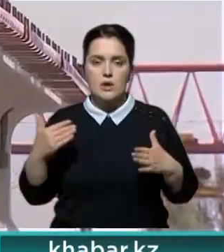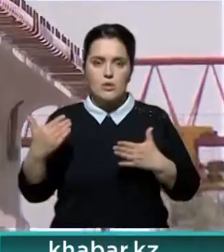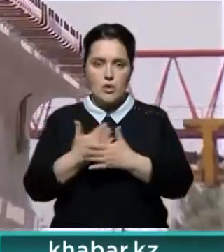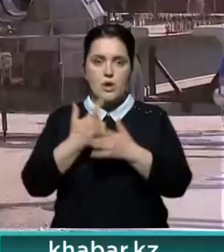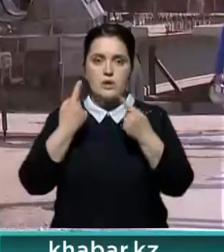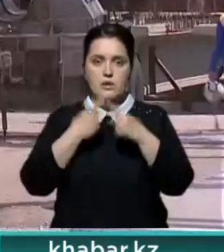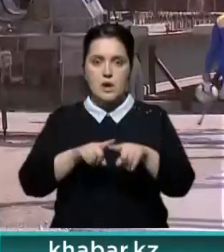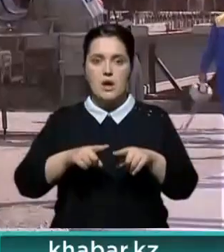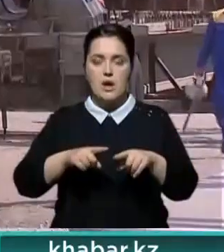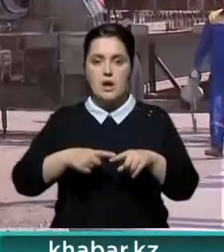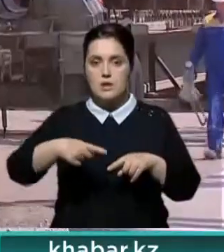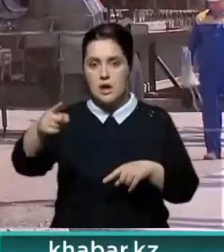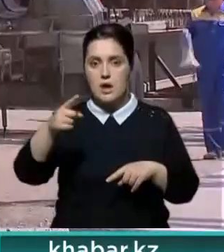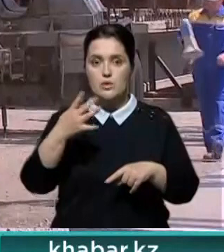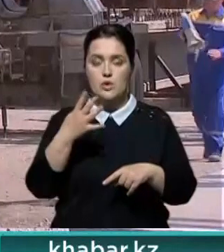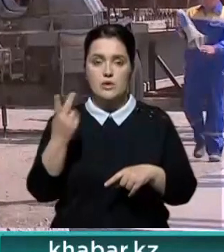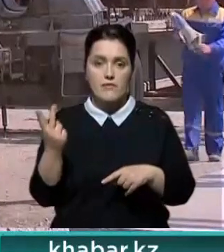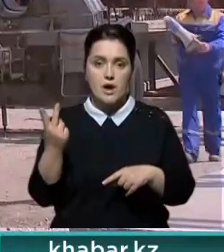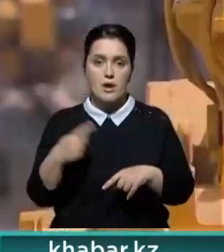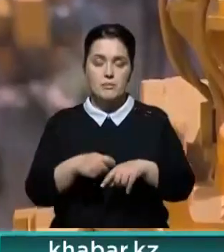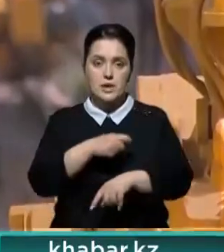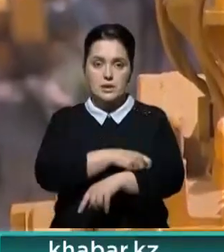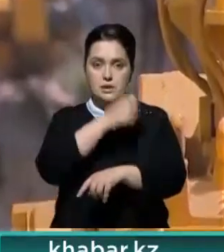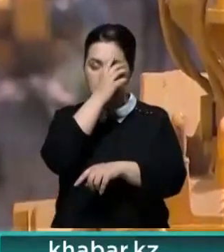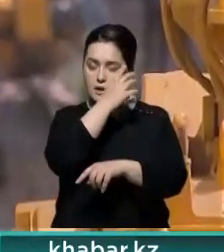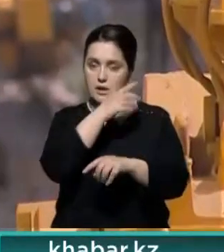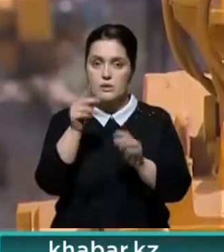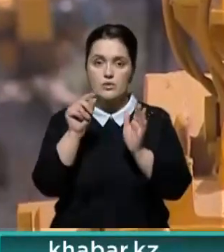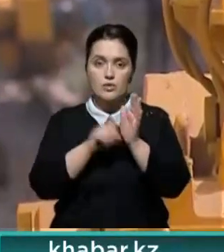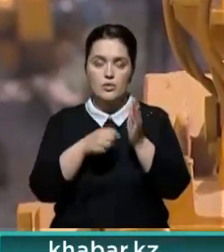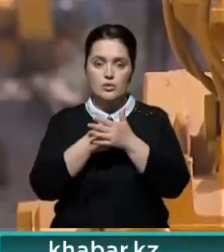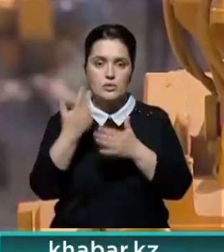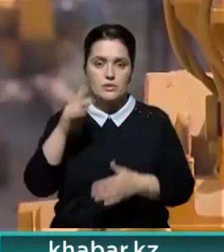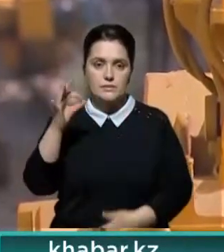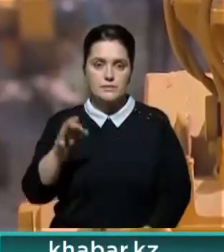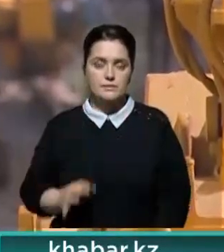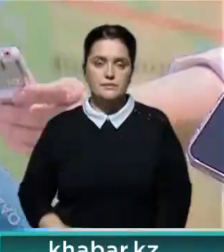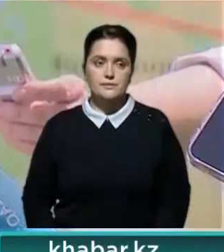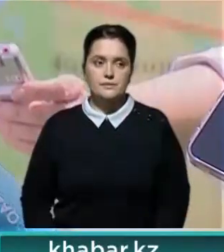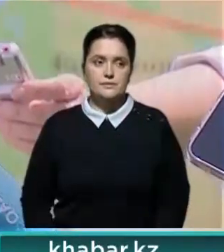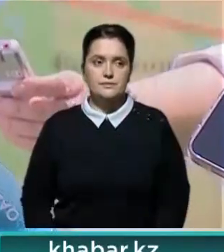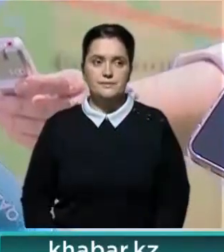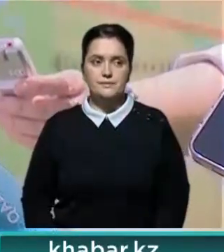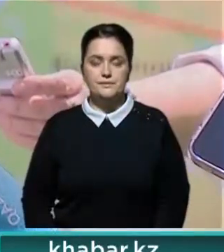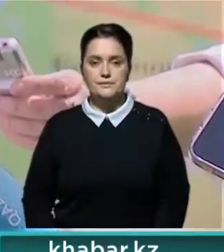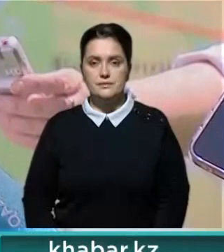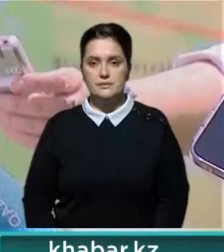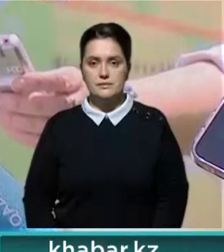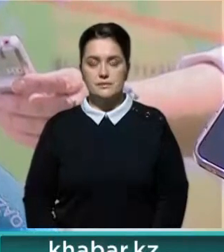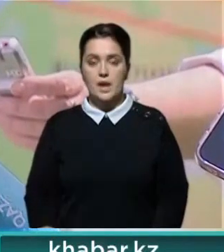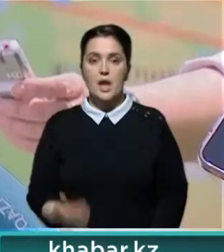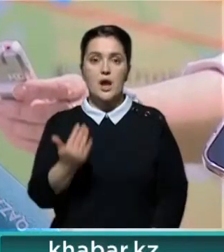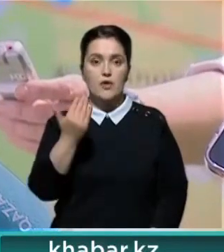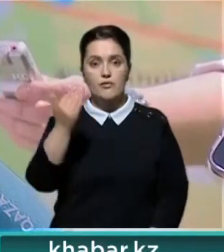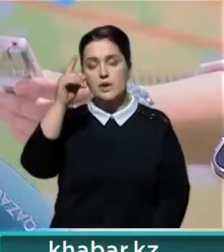их длина больше обычной 42 метра Это позволяет снизить Стоимость продукции до 30 процентов на сегодняшний день Вы